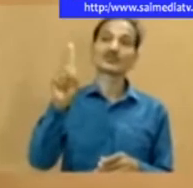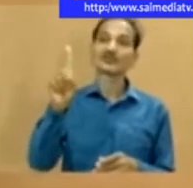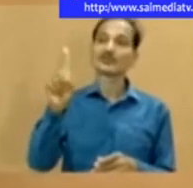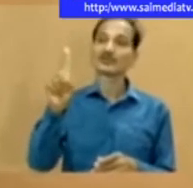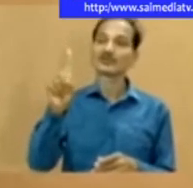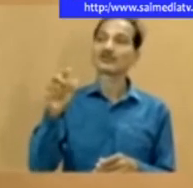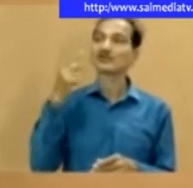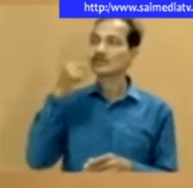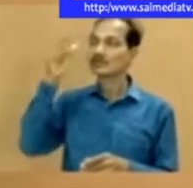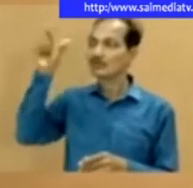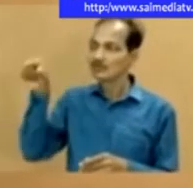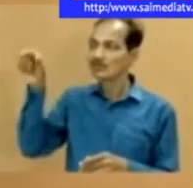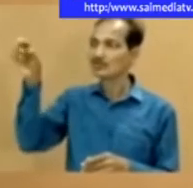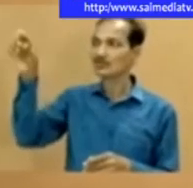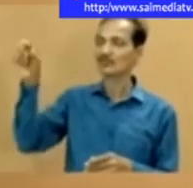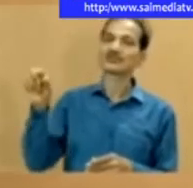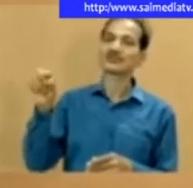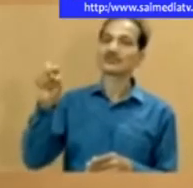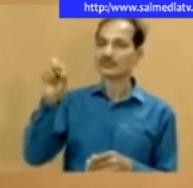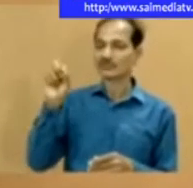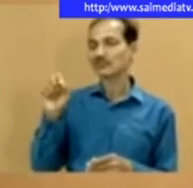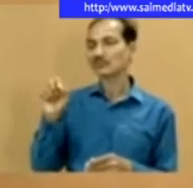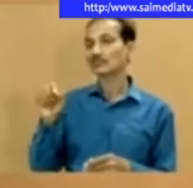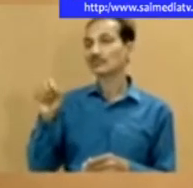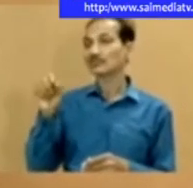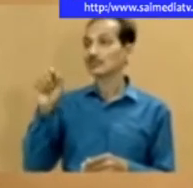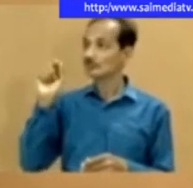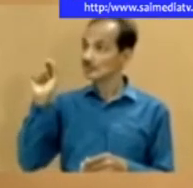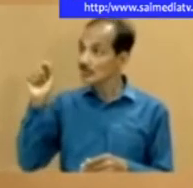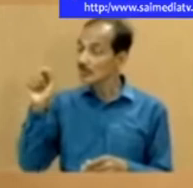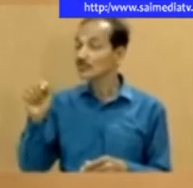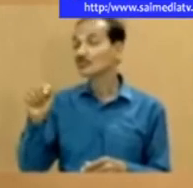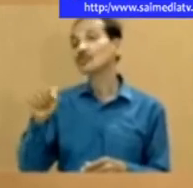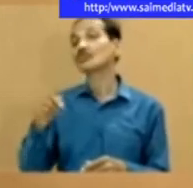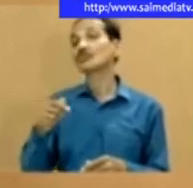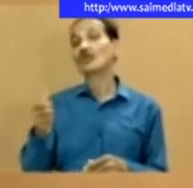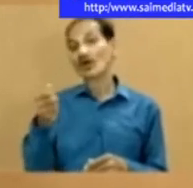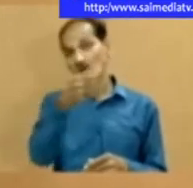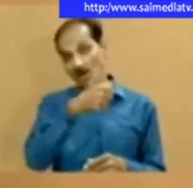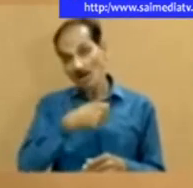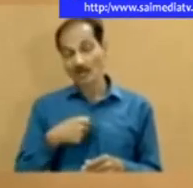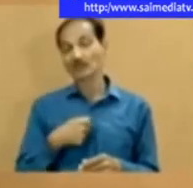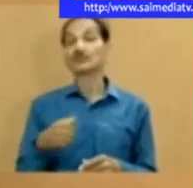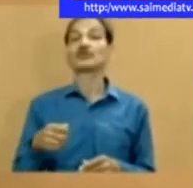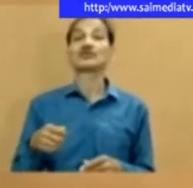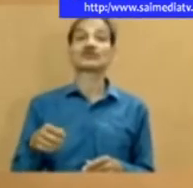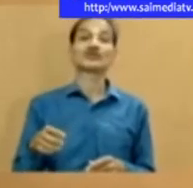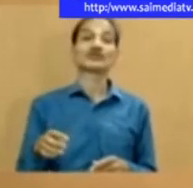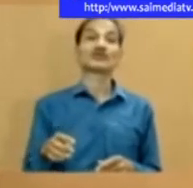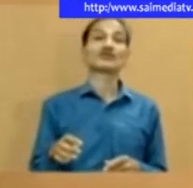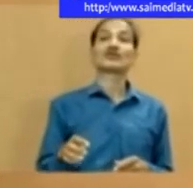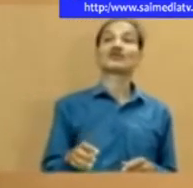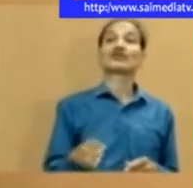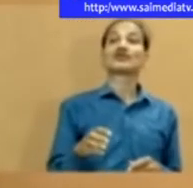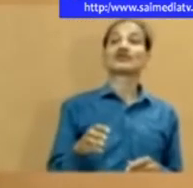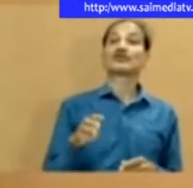ଆମେ 49 ଥର କଲ୍ କରିବା ପରେ ସେ ଥରେ ଫୋନ୍ ଉଠାଇଥିଲେ 49 ଥର ସରକାର ଫୋନ୍ କରିଛନ୍ତି